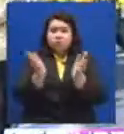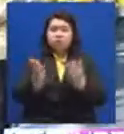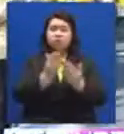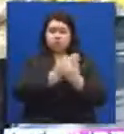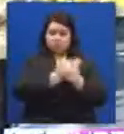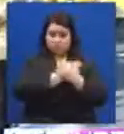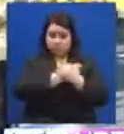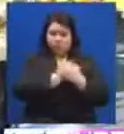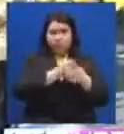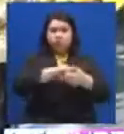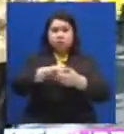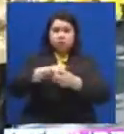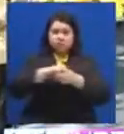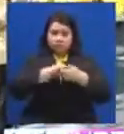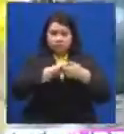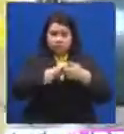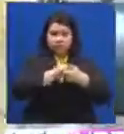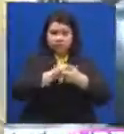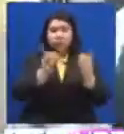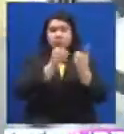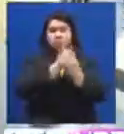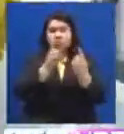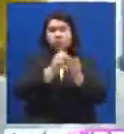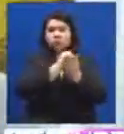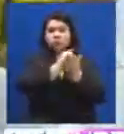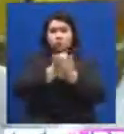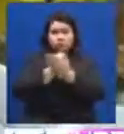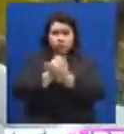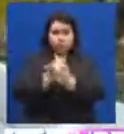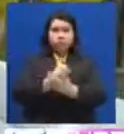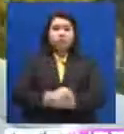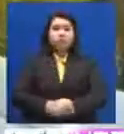สามัคคีเพื่อร่วมกันช่วยเหลือสังคม